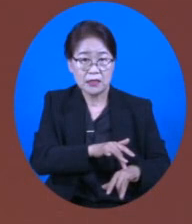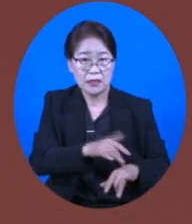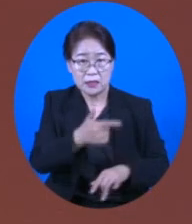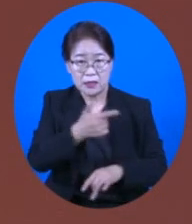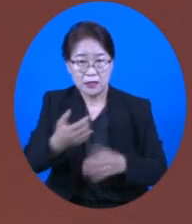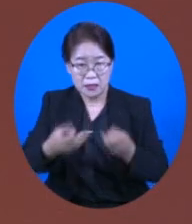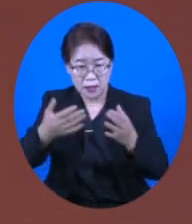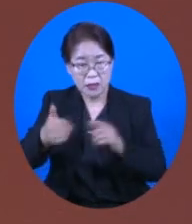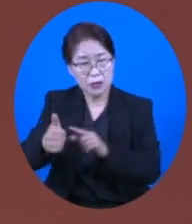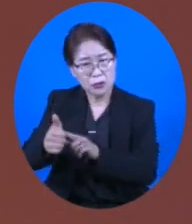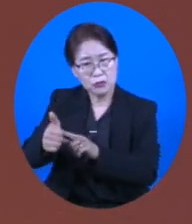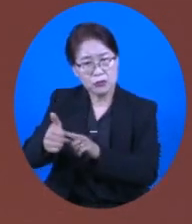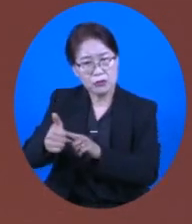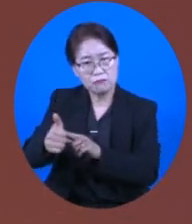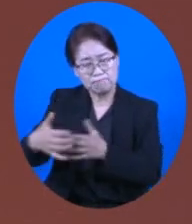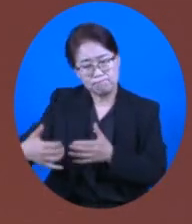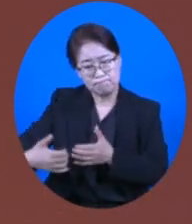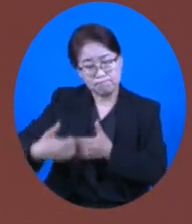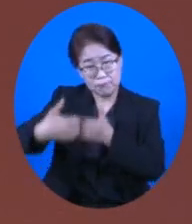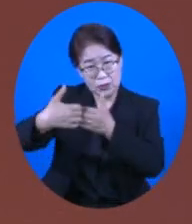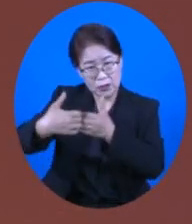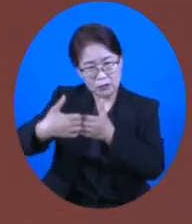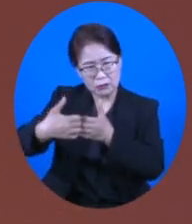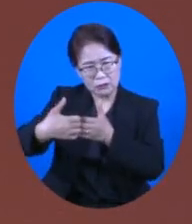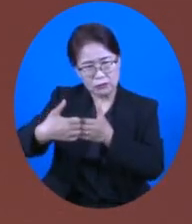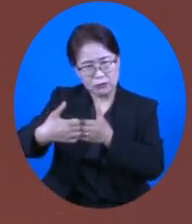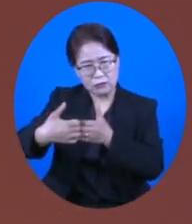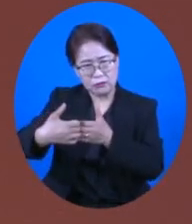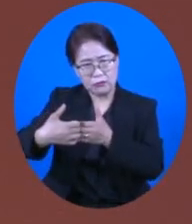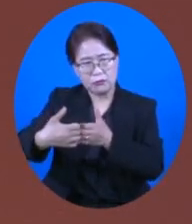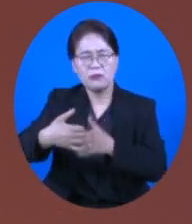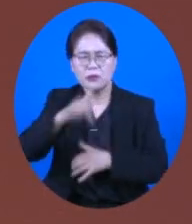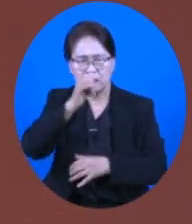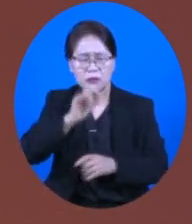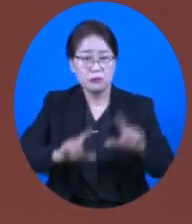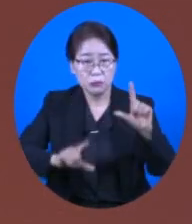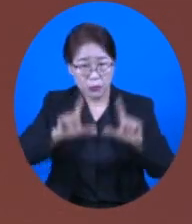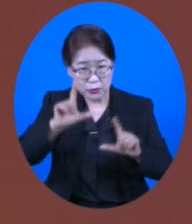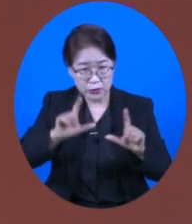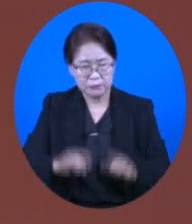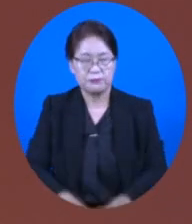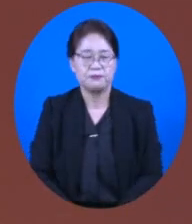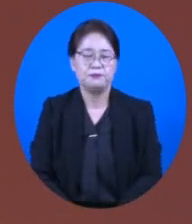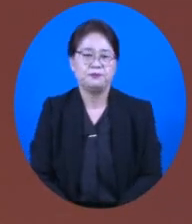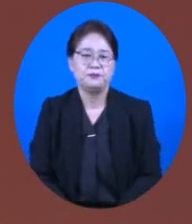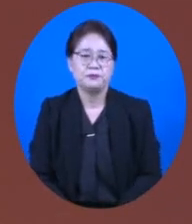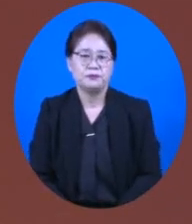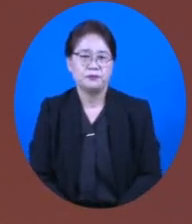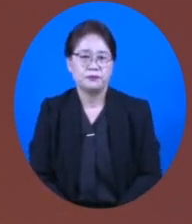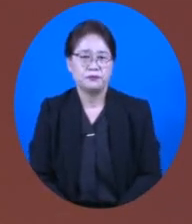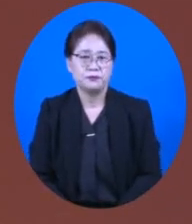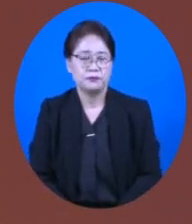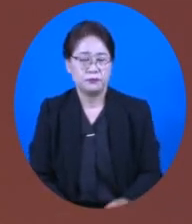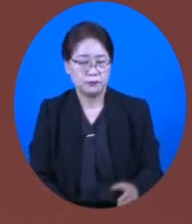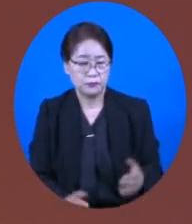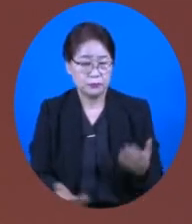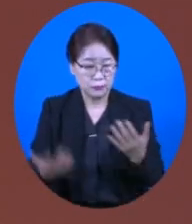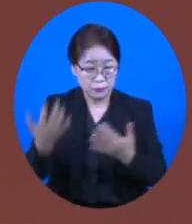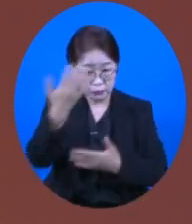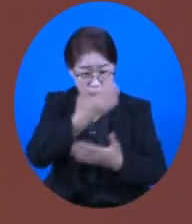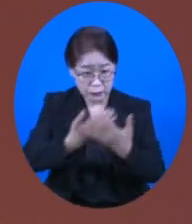대제사장 여호수아를 대적하고 있는 모습입니다. 그러니까 이 환상 가운데는 지금